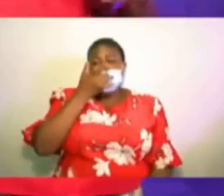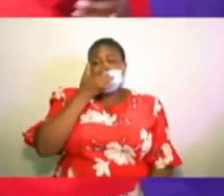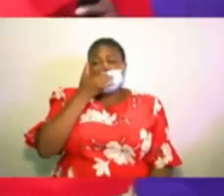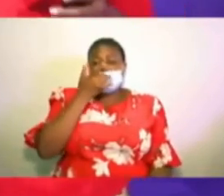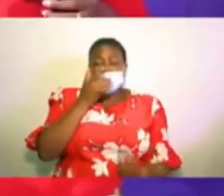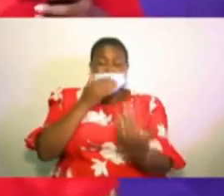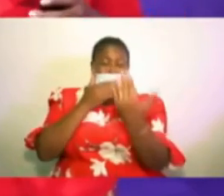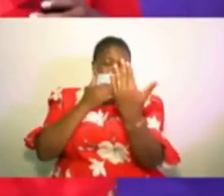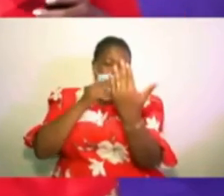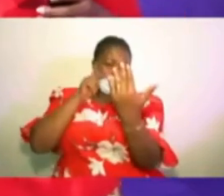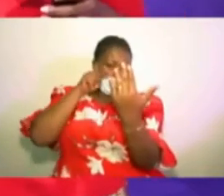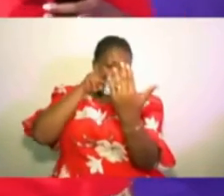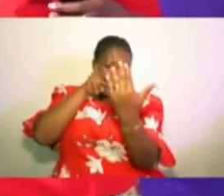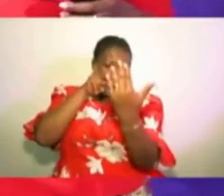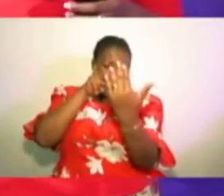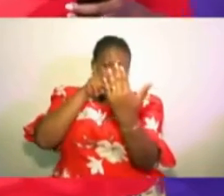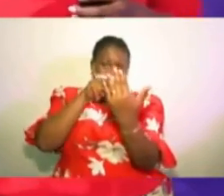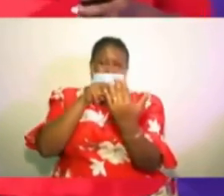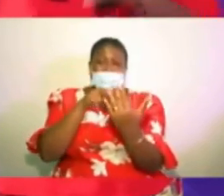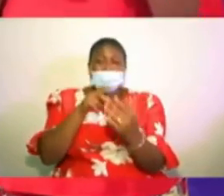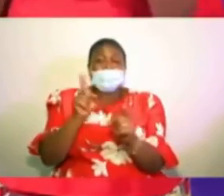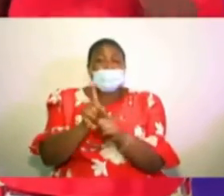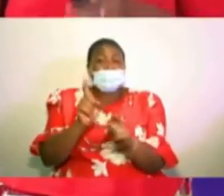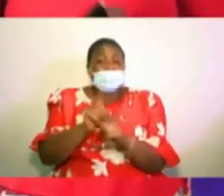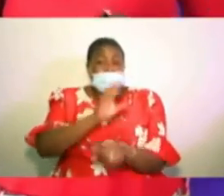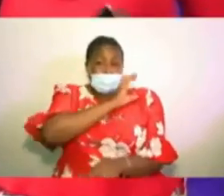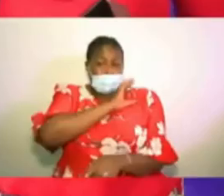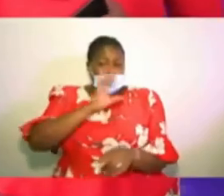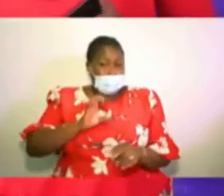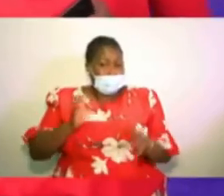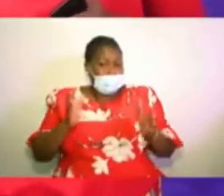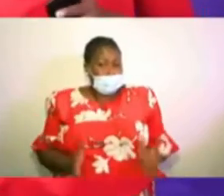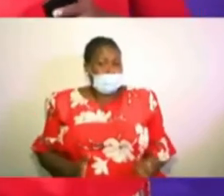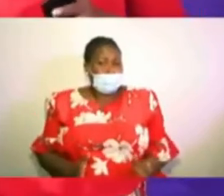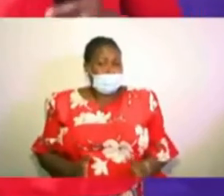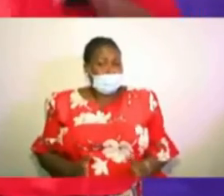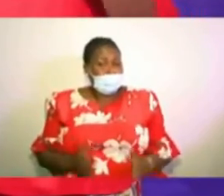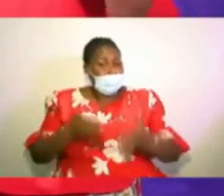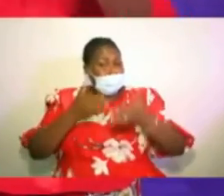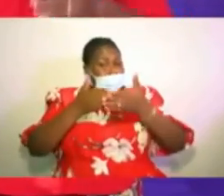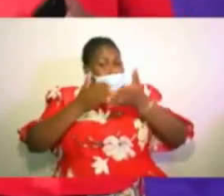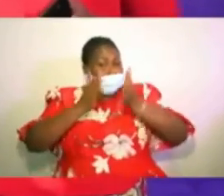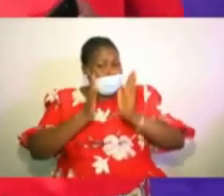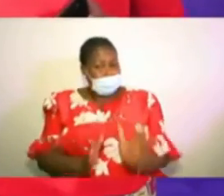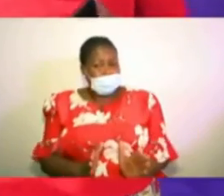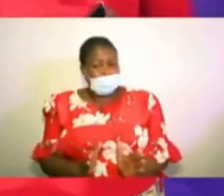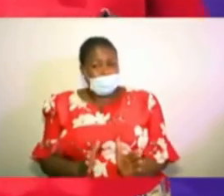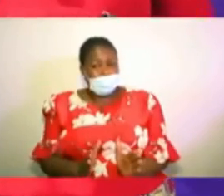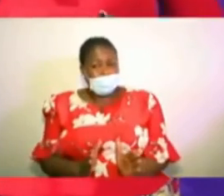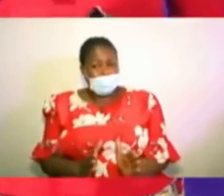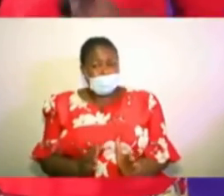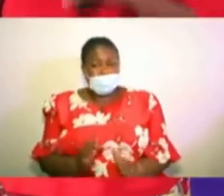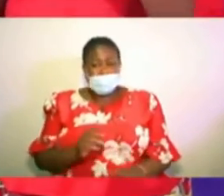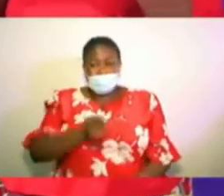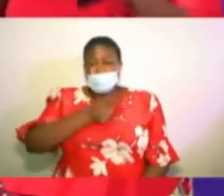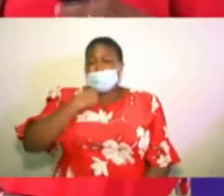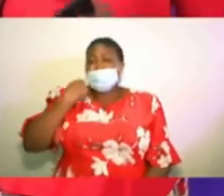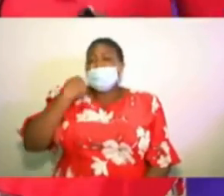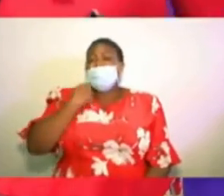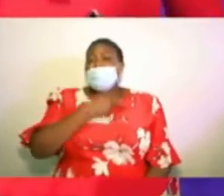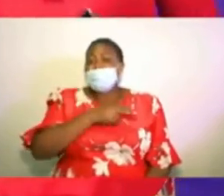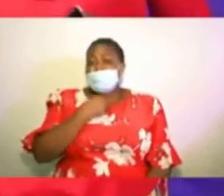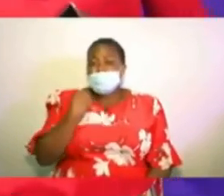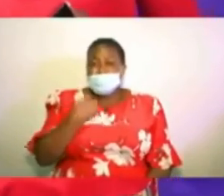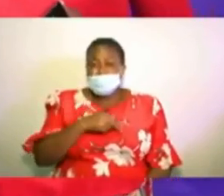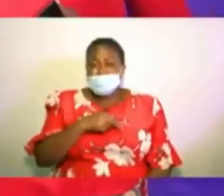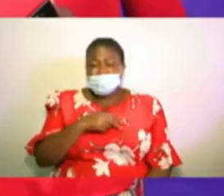vous mettez devant le miroir, as a Christian, en tant que chrétien, as a leader, en tant que dirigeant, as a minister, en tant que ministre,